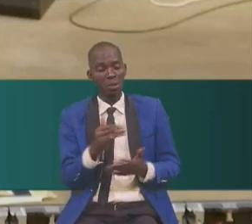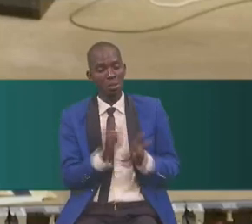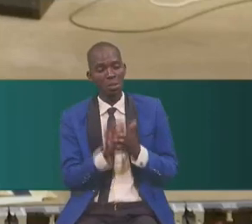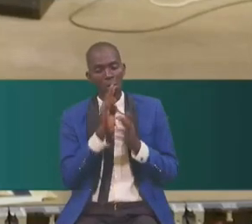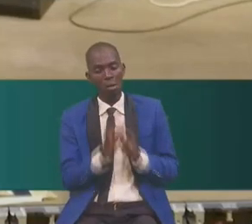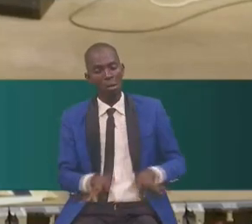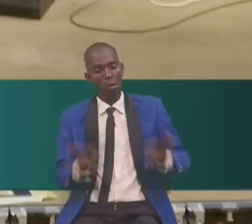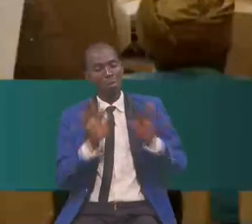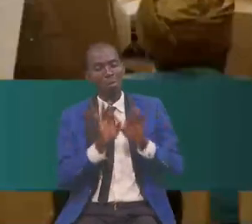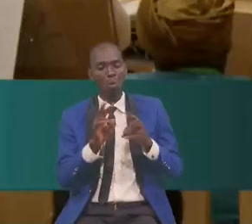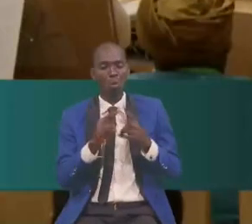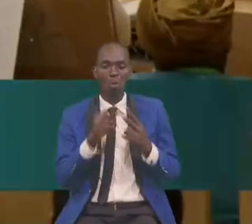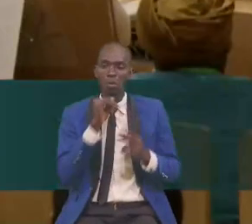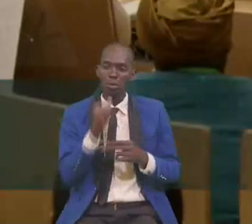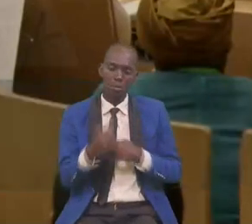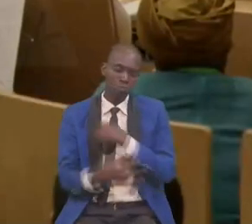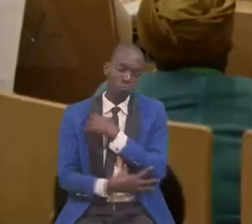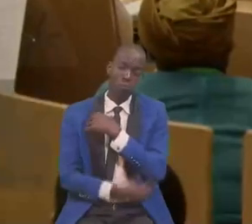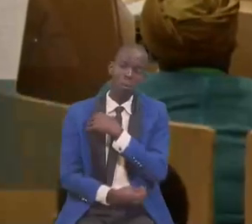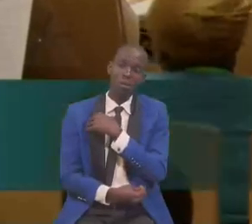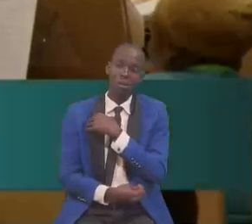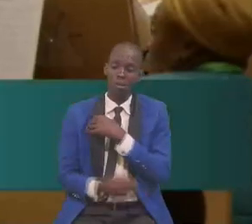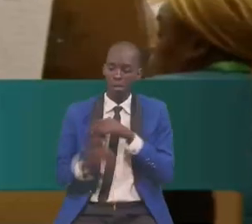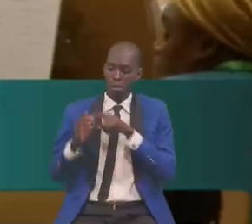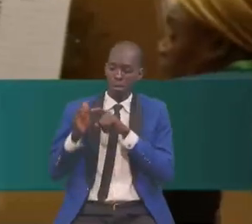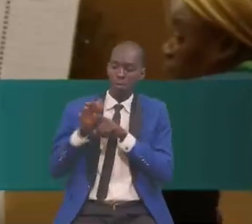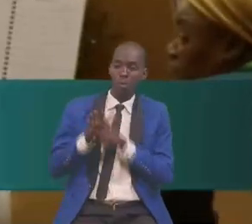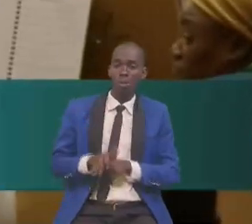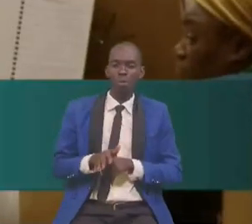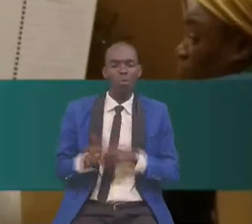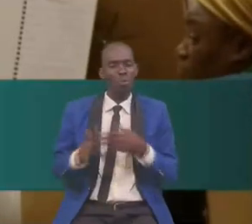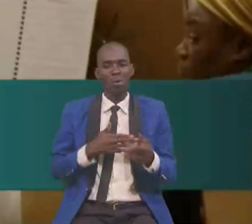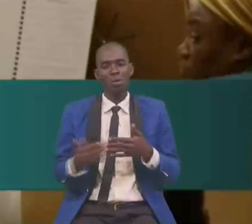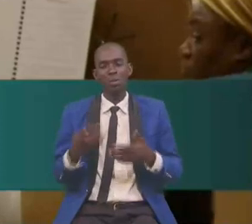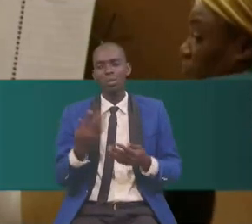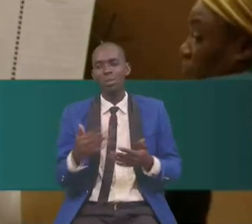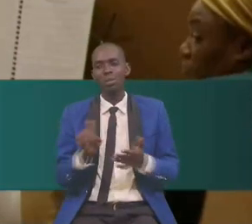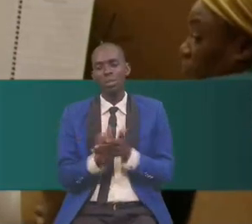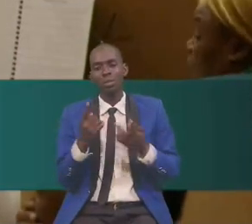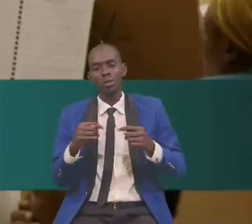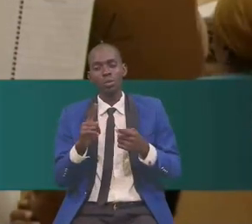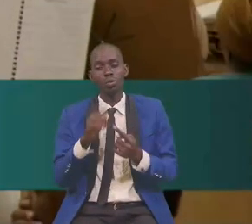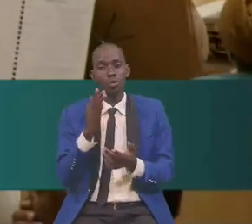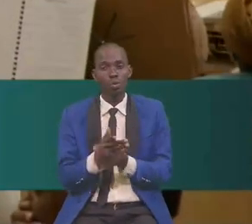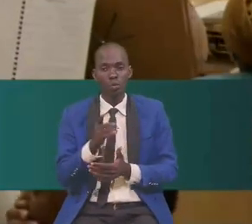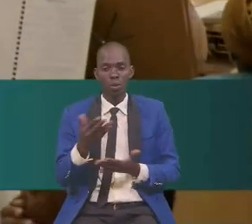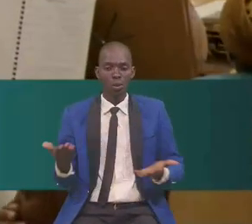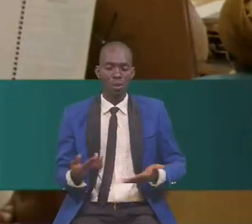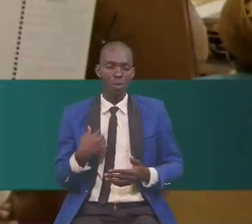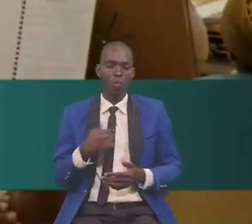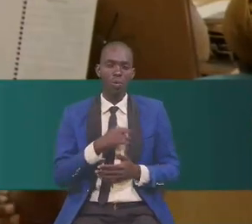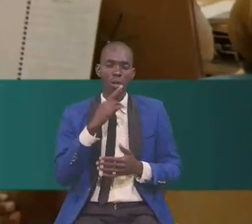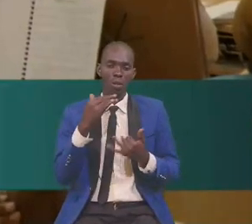pauvreté, pression, quelle que soit la chose. Les choses qui ont essayé de t'arrêter, nous voici aujourd'hui, dans